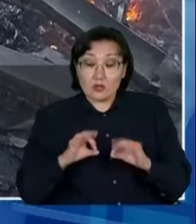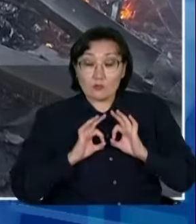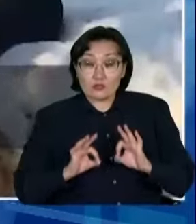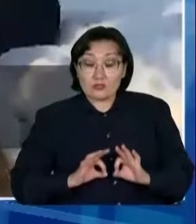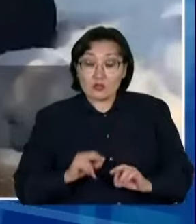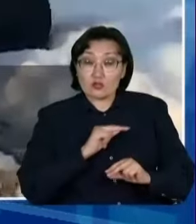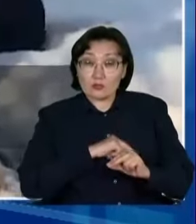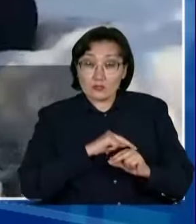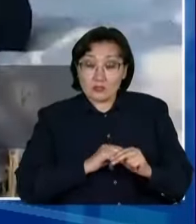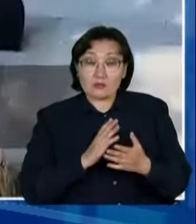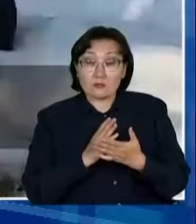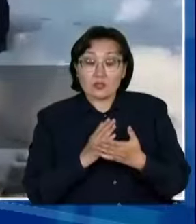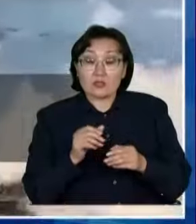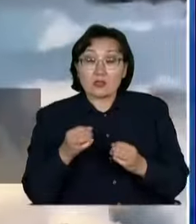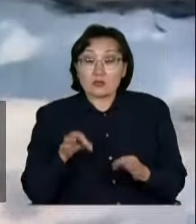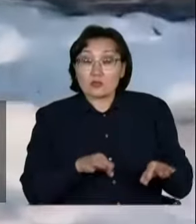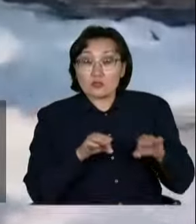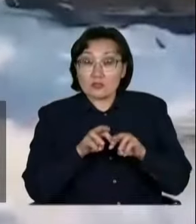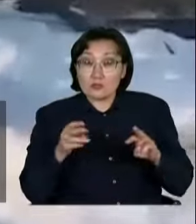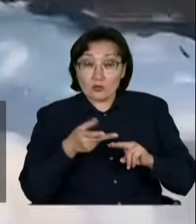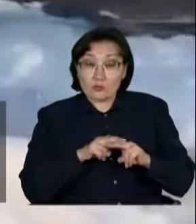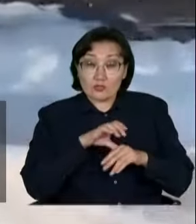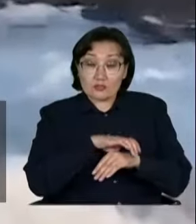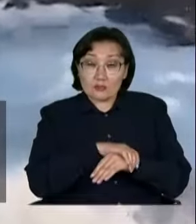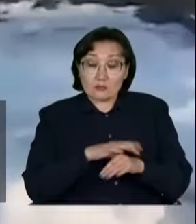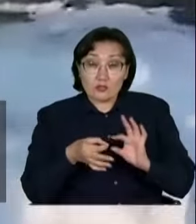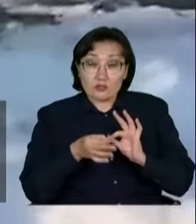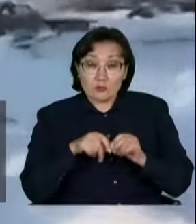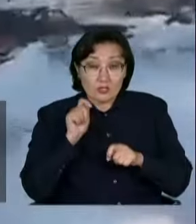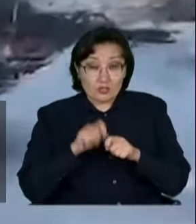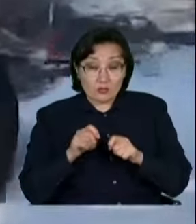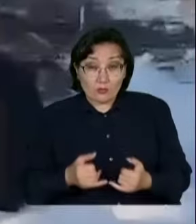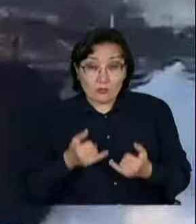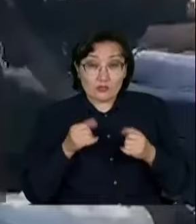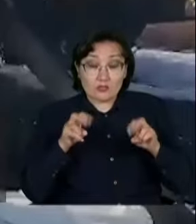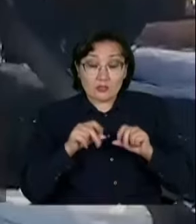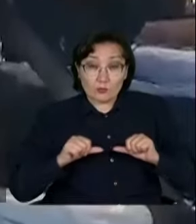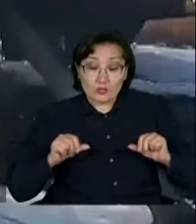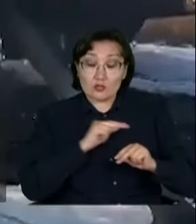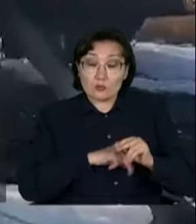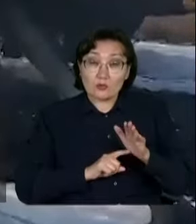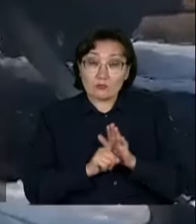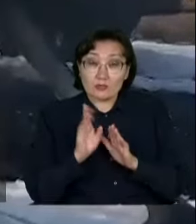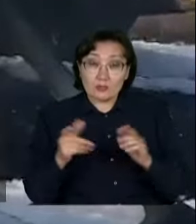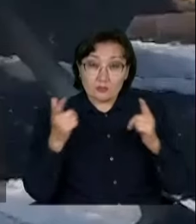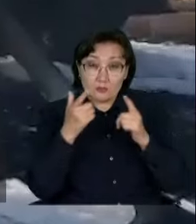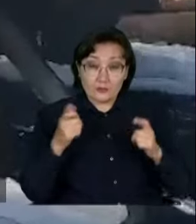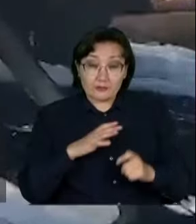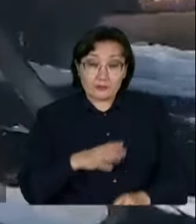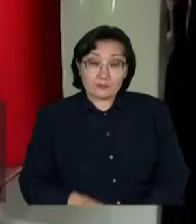прокуратура жұмыс істеді. Ал көлік министрлігі аталған жайттың анық-қанығына жету үшін арнайы комиссия құрылды.